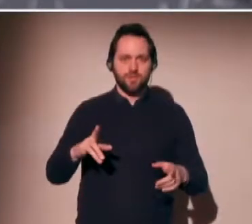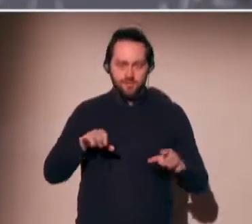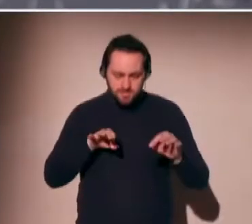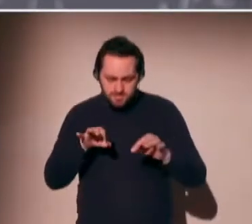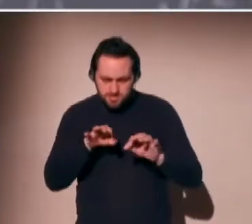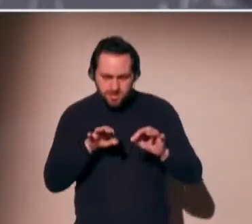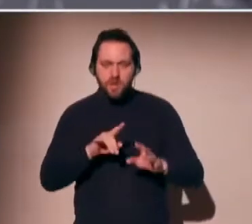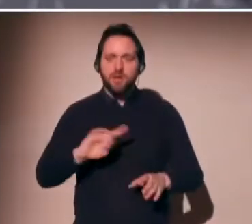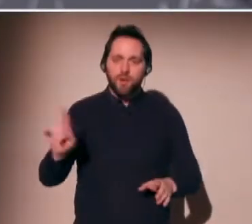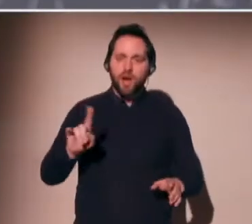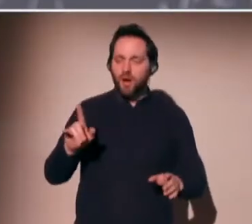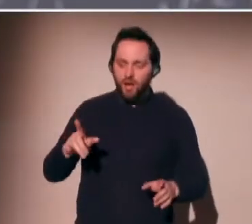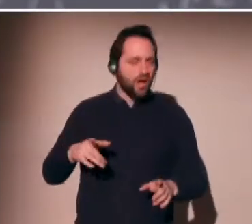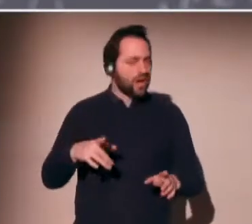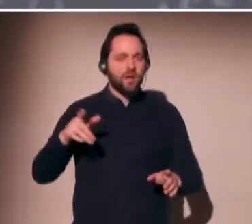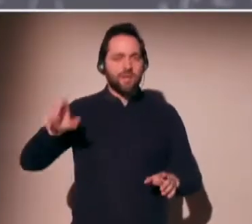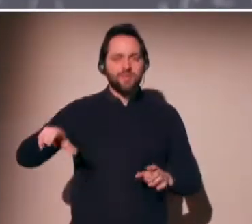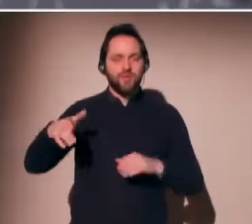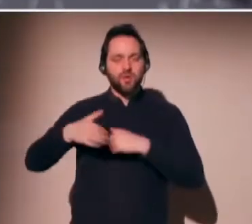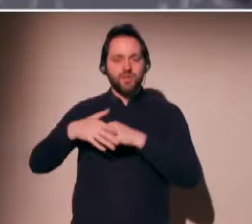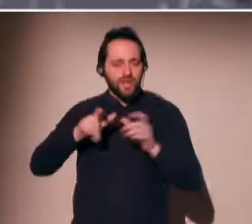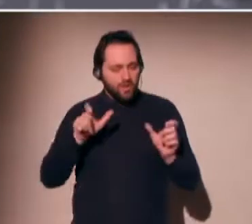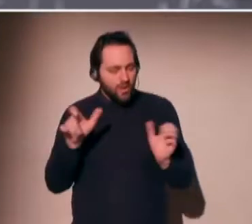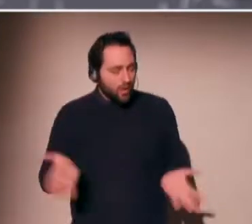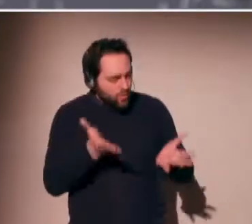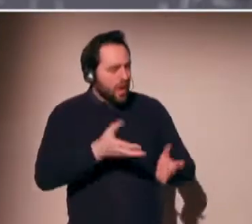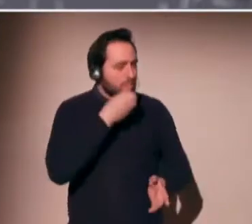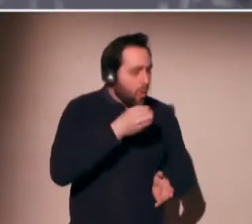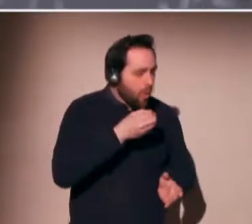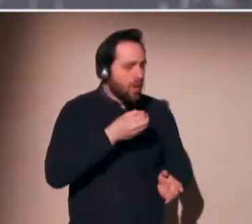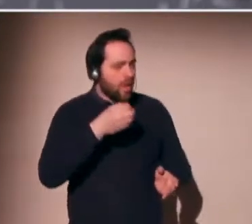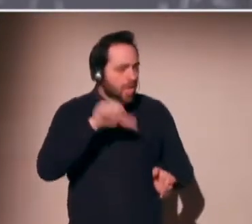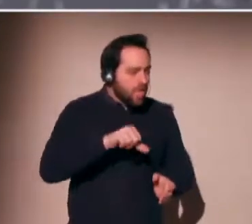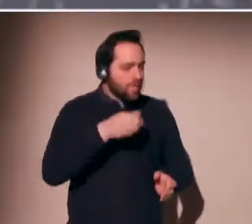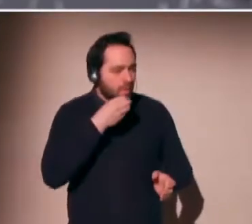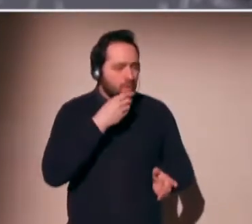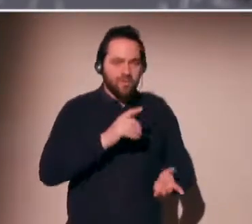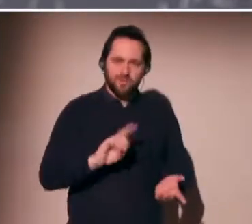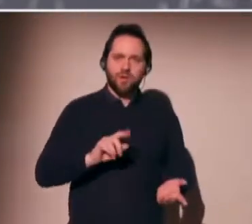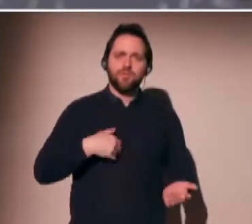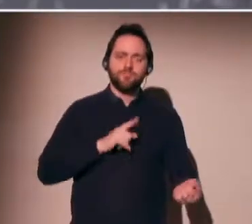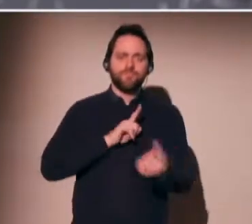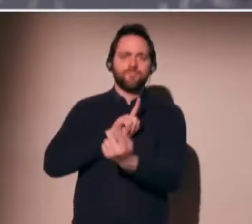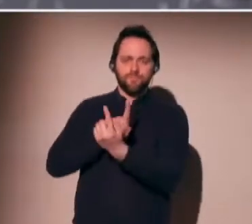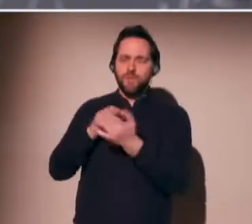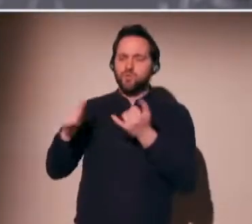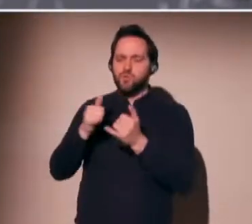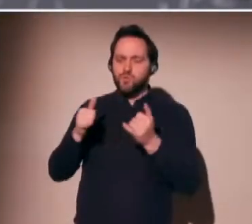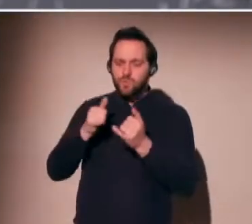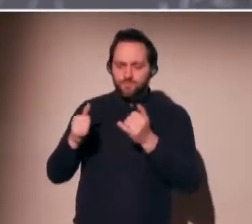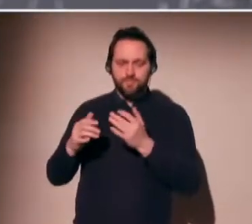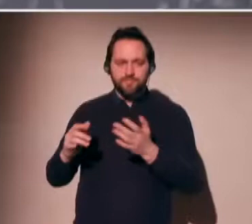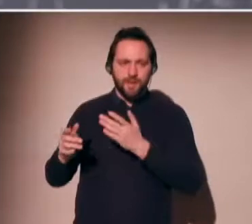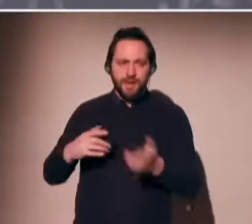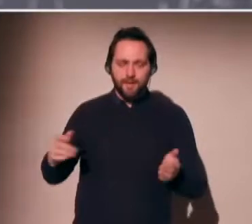le mauvais choix, tu as fait le bon choix ». Non, je joue contre Kasparov, je perds. Et voilà ce que l'on appelle une récompense